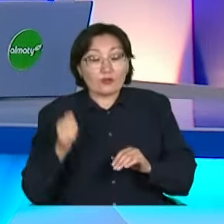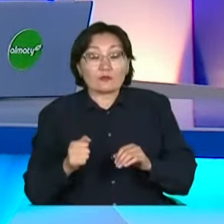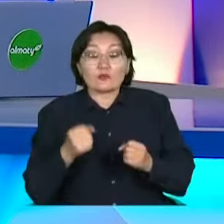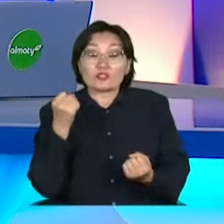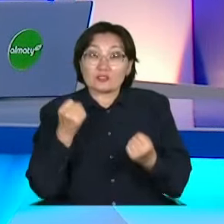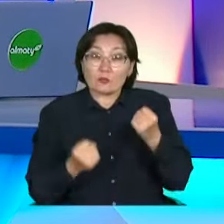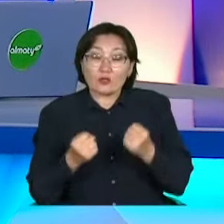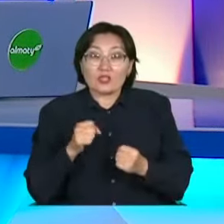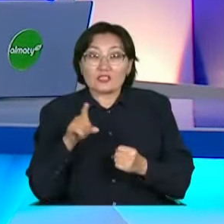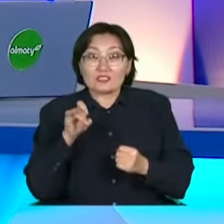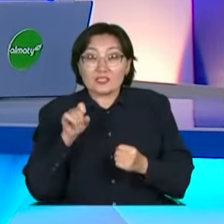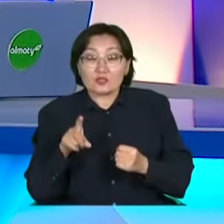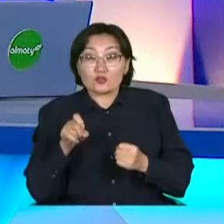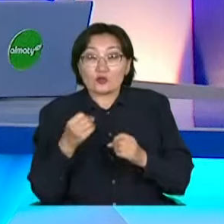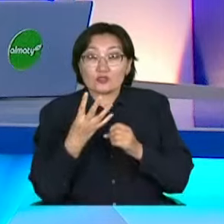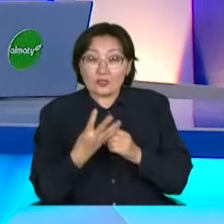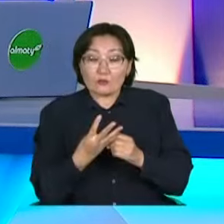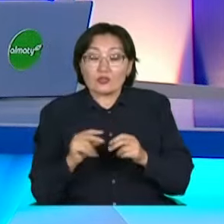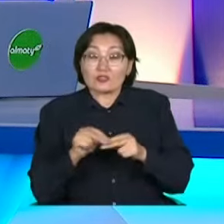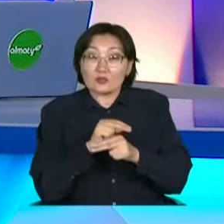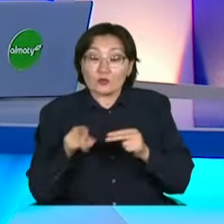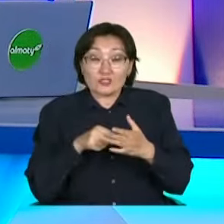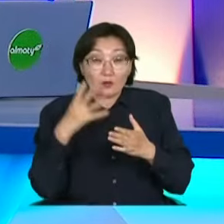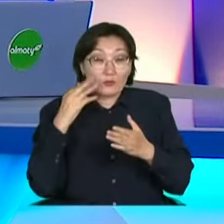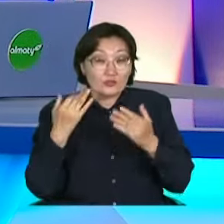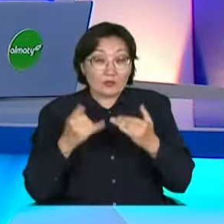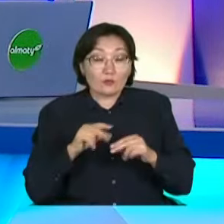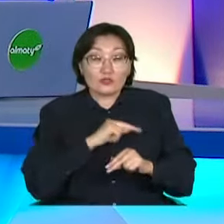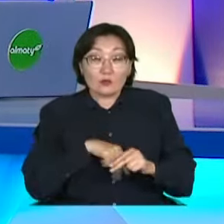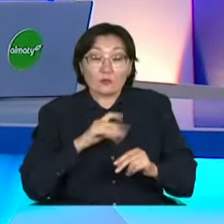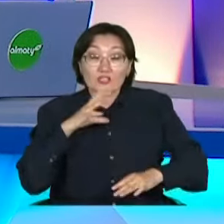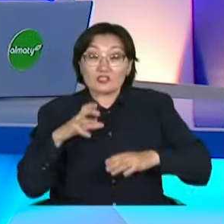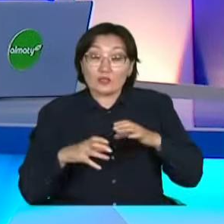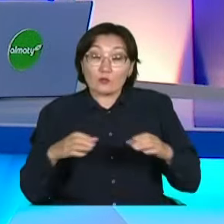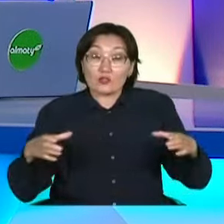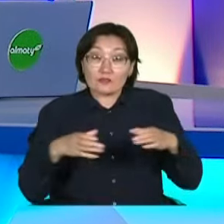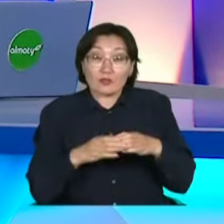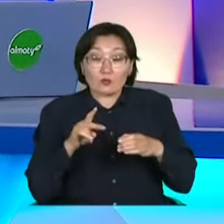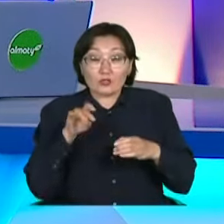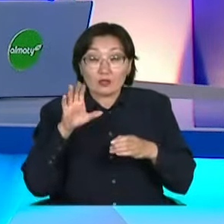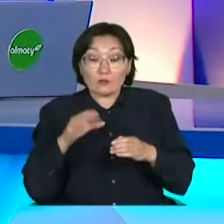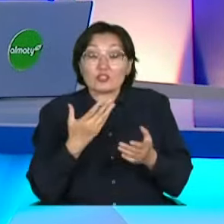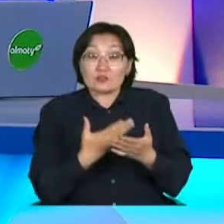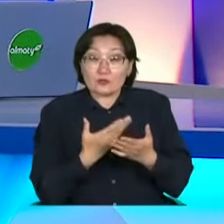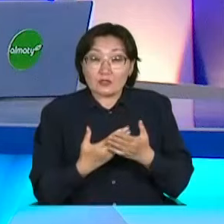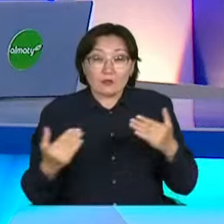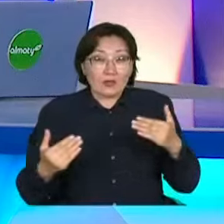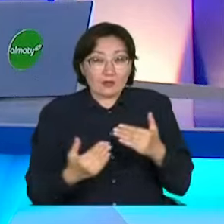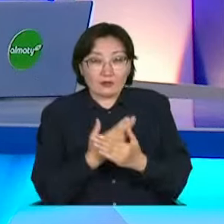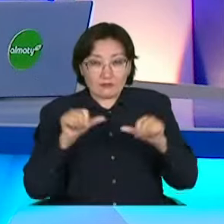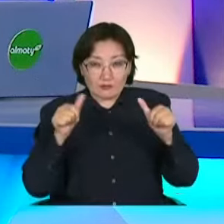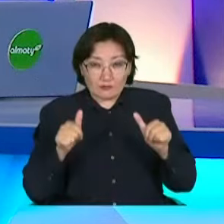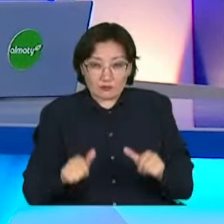Кунаева ЗИЛ-114 отреставрировали в Алматы. Сегодня сотрудники Международного фонда Кунаева презентовали его обновленную